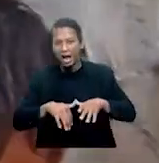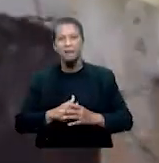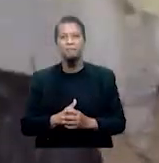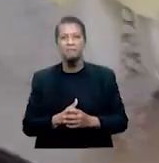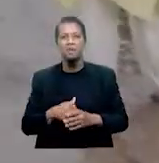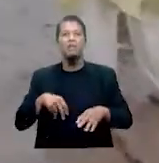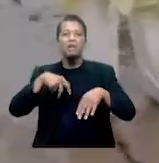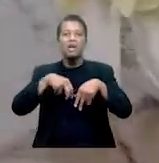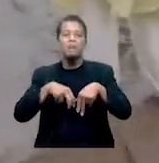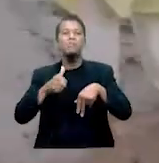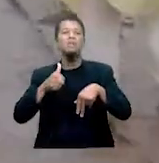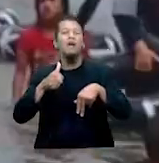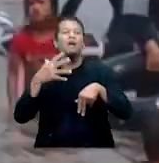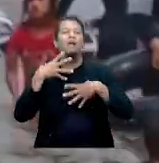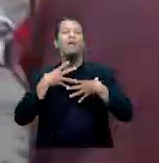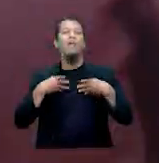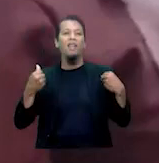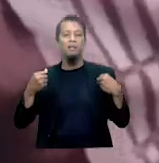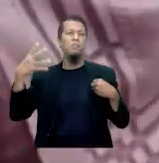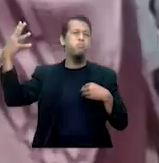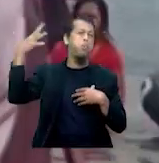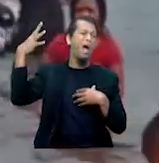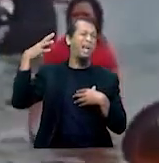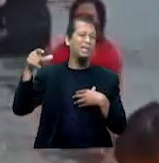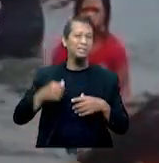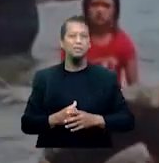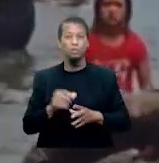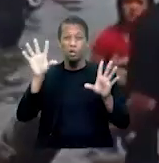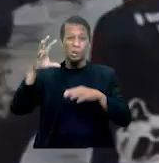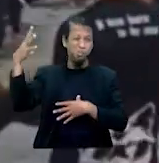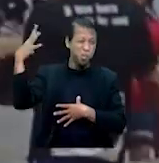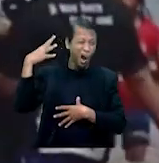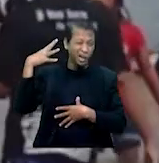rasa gerah akibat cuaca panas ekstrim. Saat ini cuaca panas ekstrim di